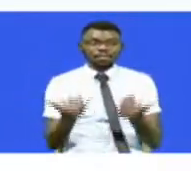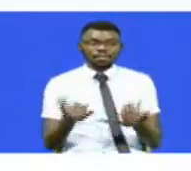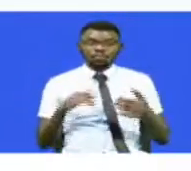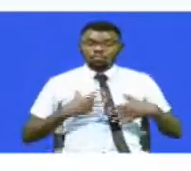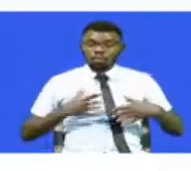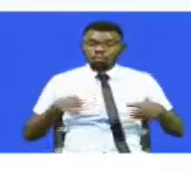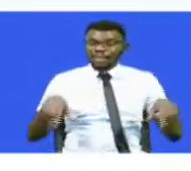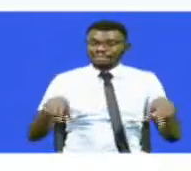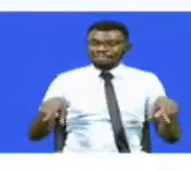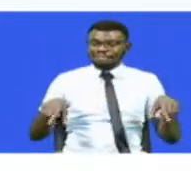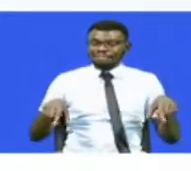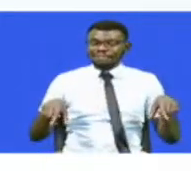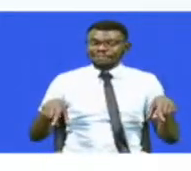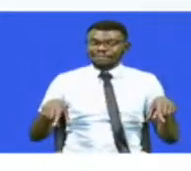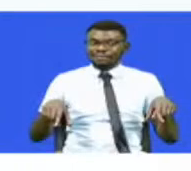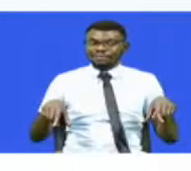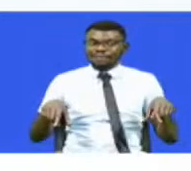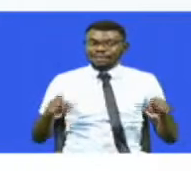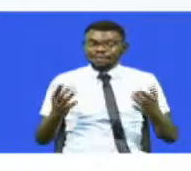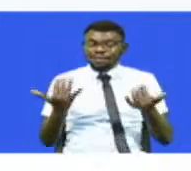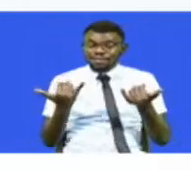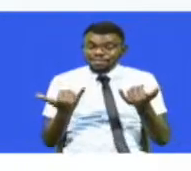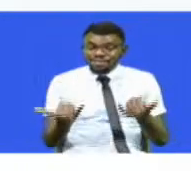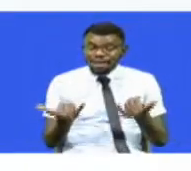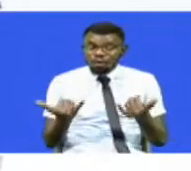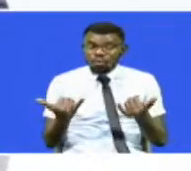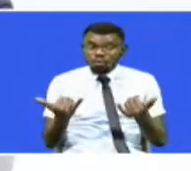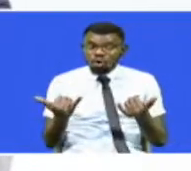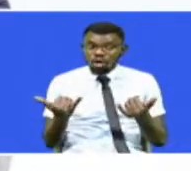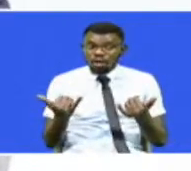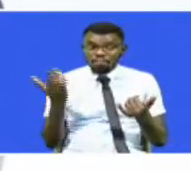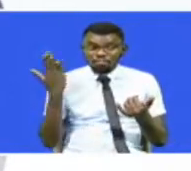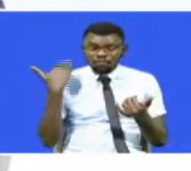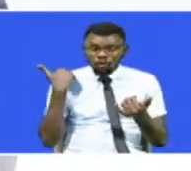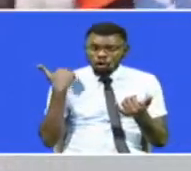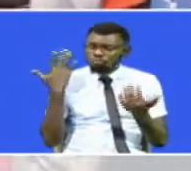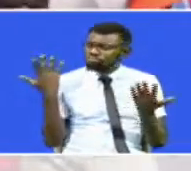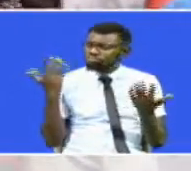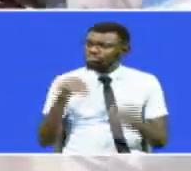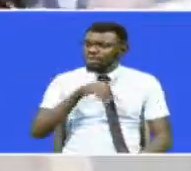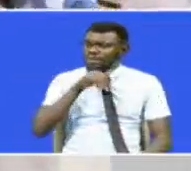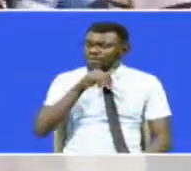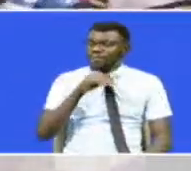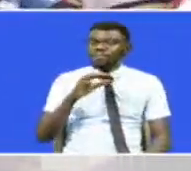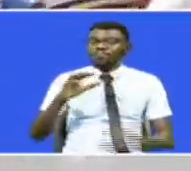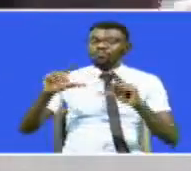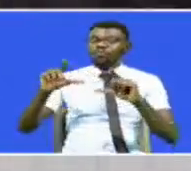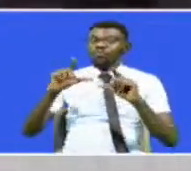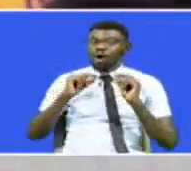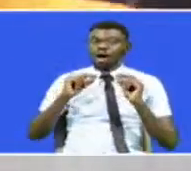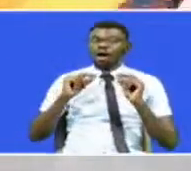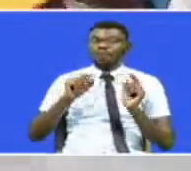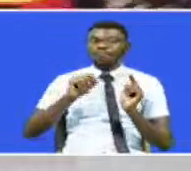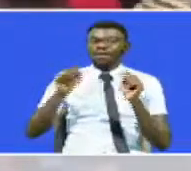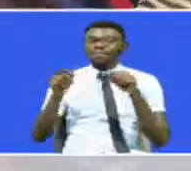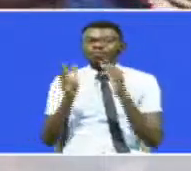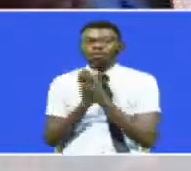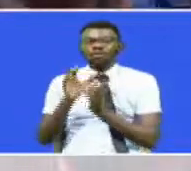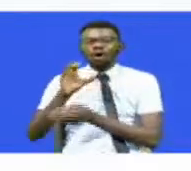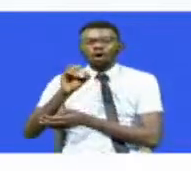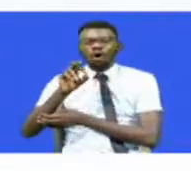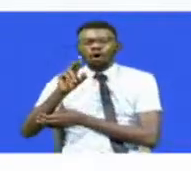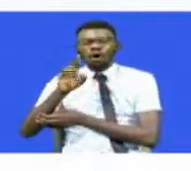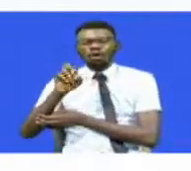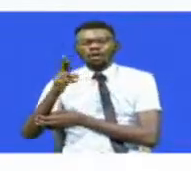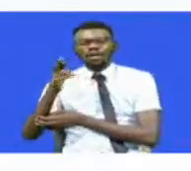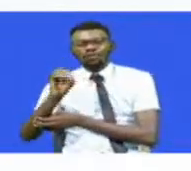wameanza kutetemeka. Huyu msafara ulikuwa tumeamrishwa na baba, tuje na Orero, tuje na Sicilia yao, tuje